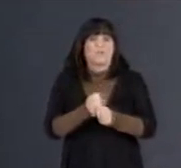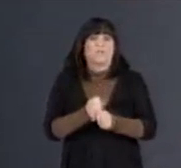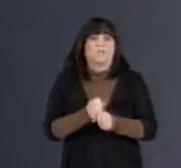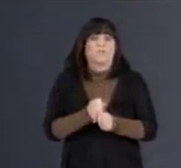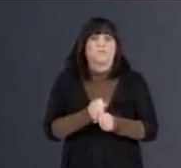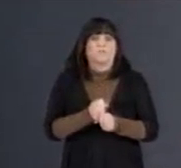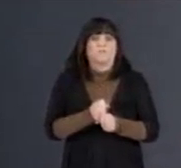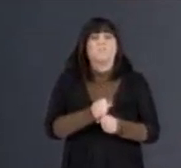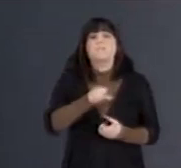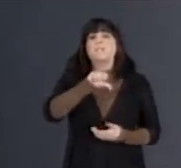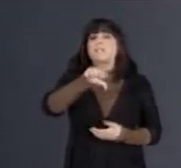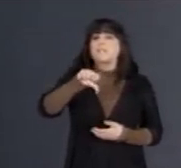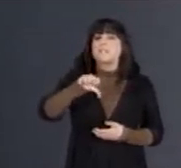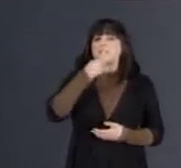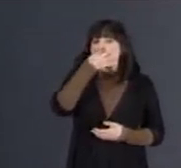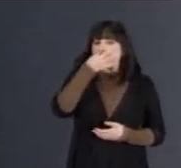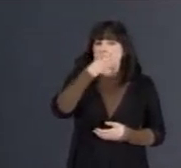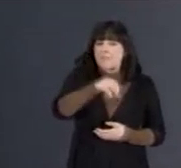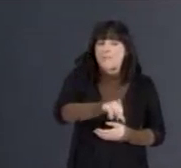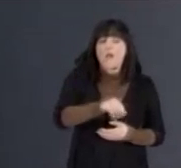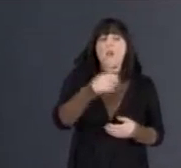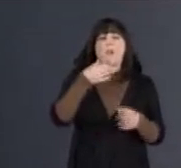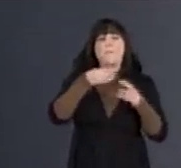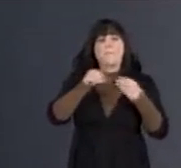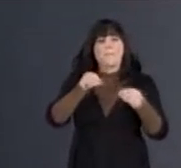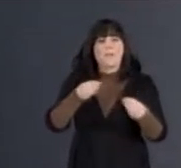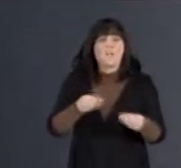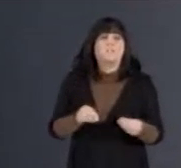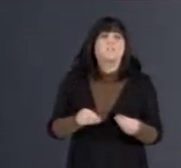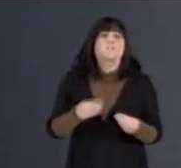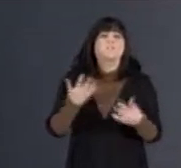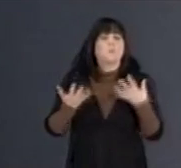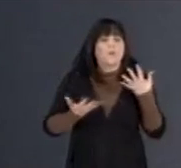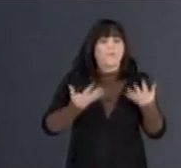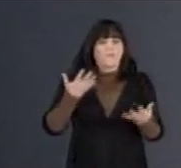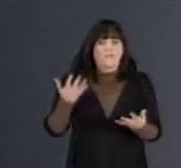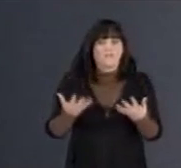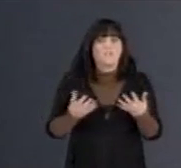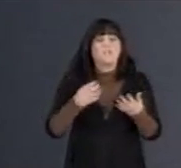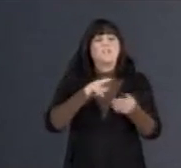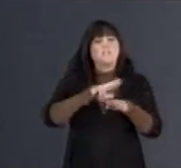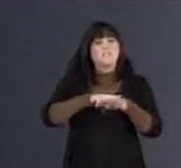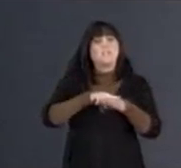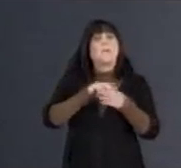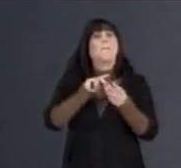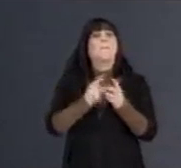jmxħħħħħħħħħħħħħħħħħħħħħħħħħħħħħħħħħħħħħħħħħħħħħħħħħħħħħħħħħħħħħħħħħħħħħħħħħħħħħħħħħħħħħħħħħħħħħħħħħħħħħħħħħħħħħħ U l-plastik u l-fariet organiċi.